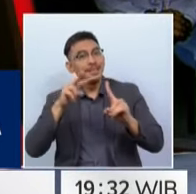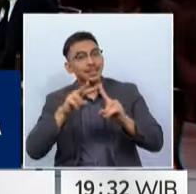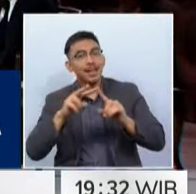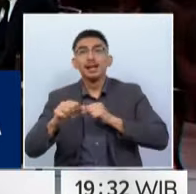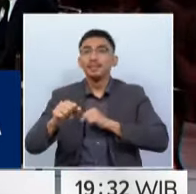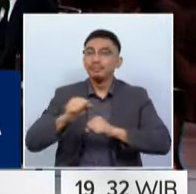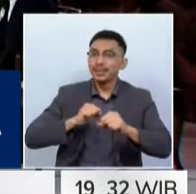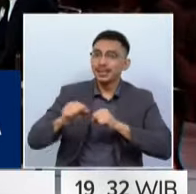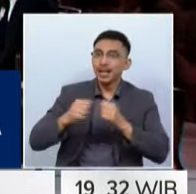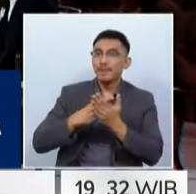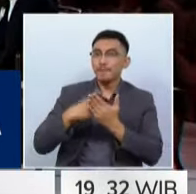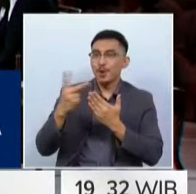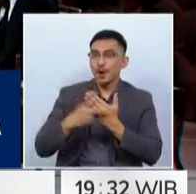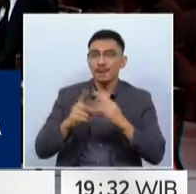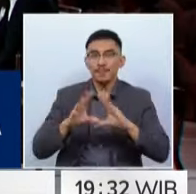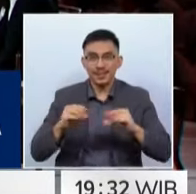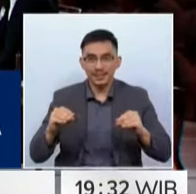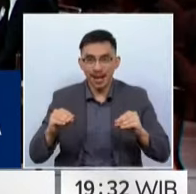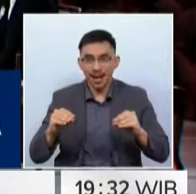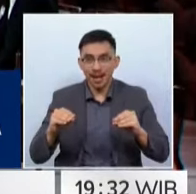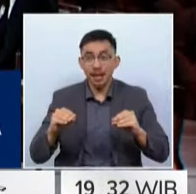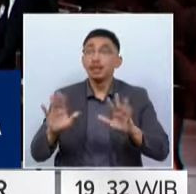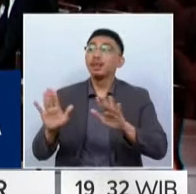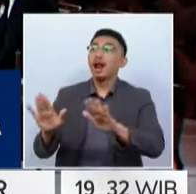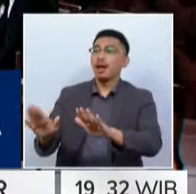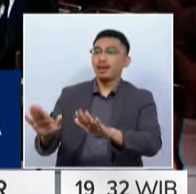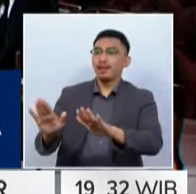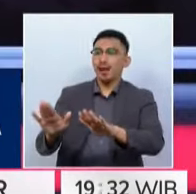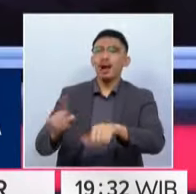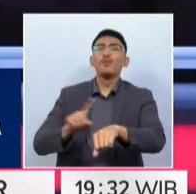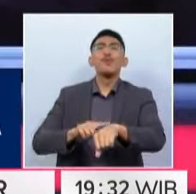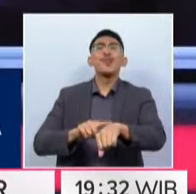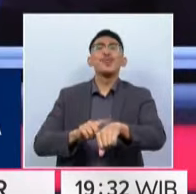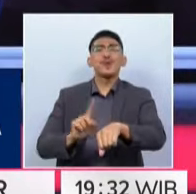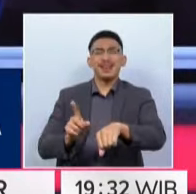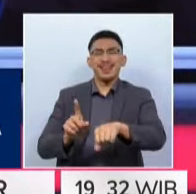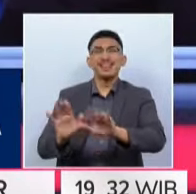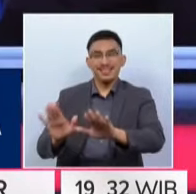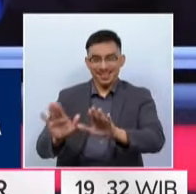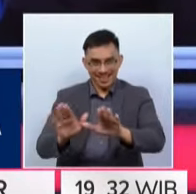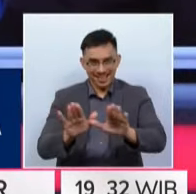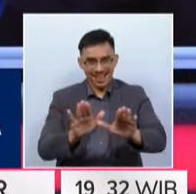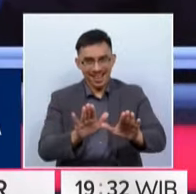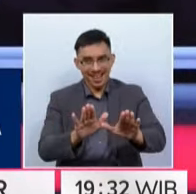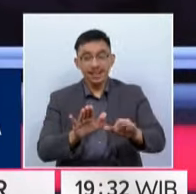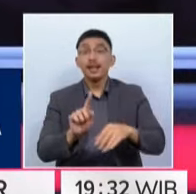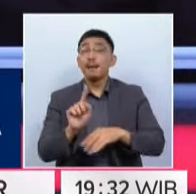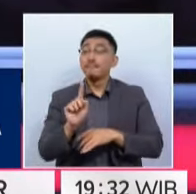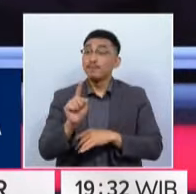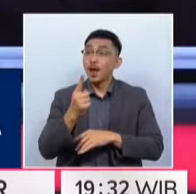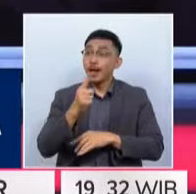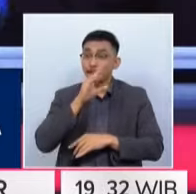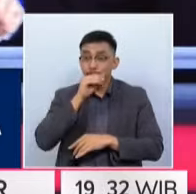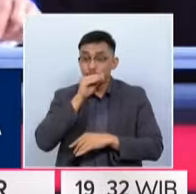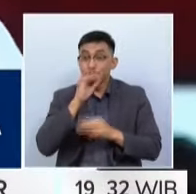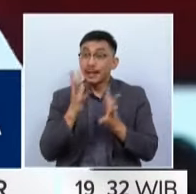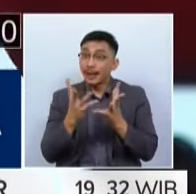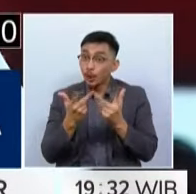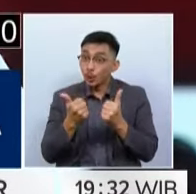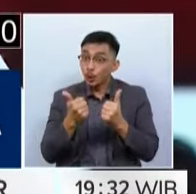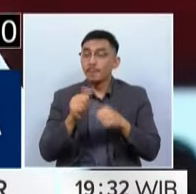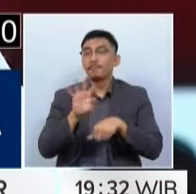kerja Harap tenang ada waktunya Harap tenang waktu anda 4 menit dimulai ketika Bapak berbicara silakan